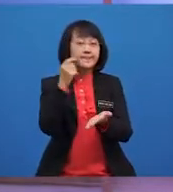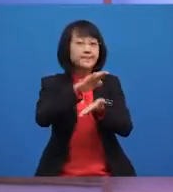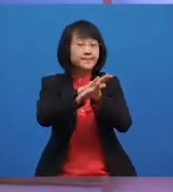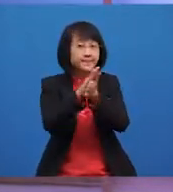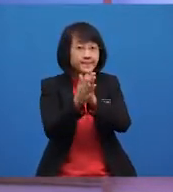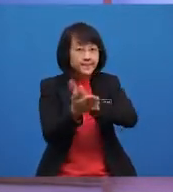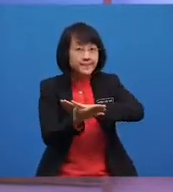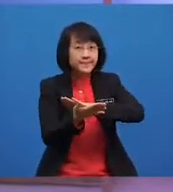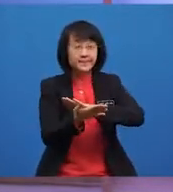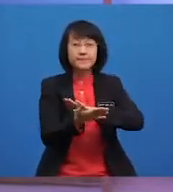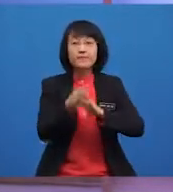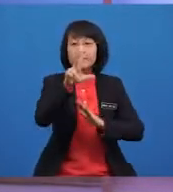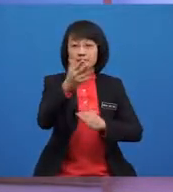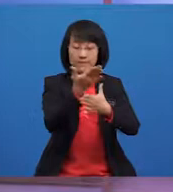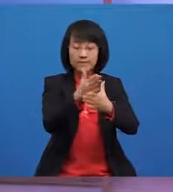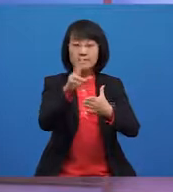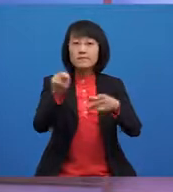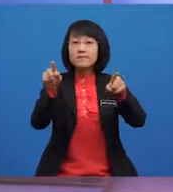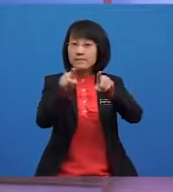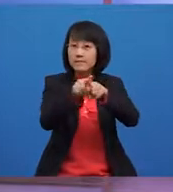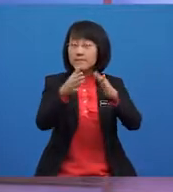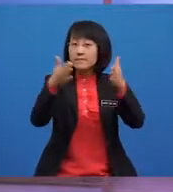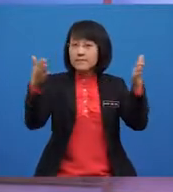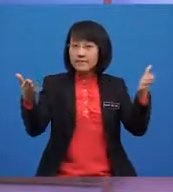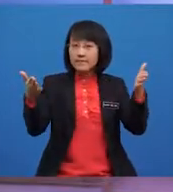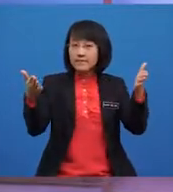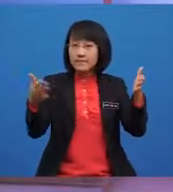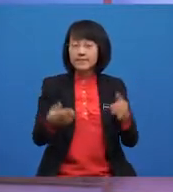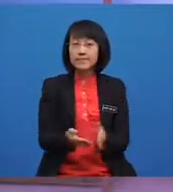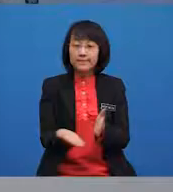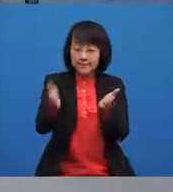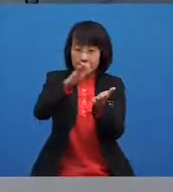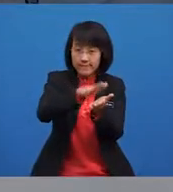menjadi dua bahagian yang sama besar.